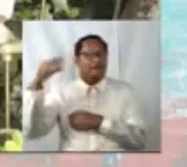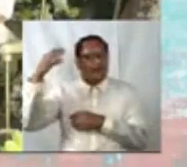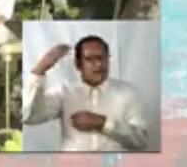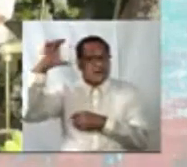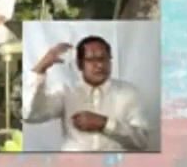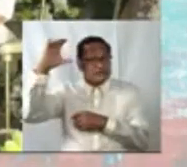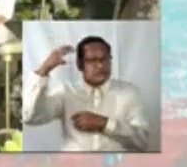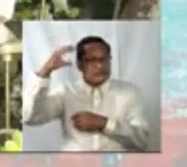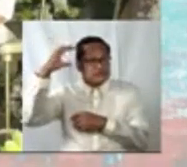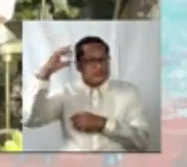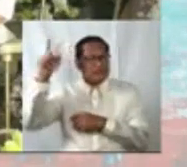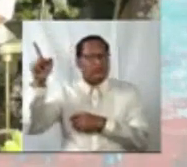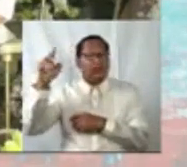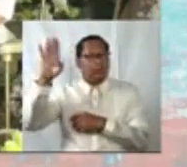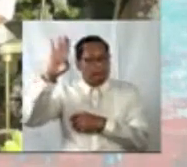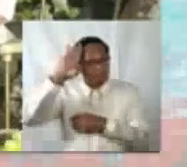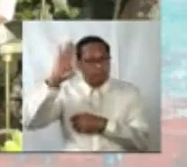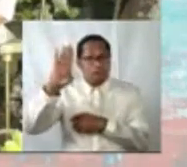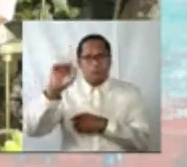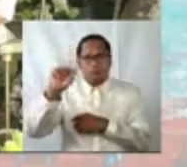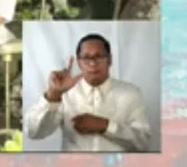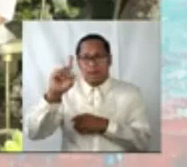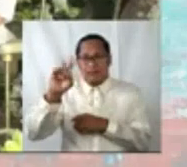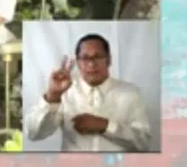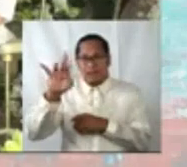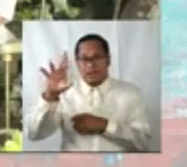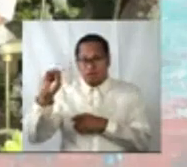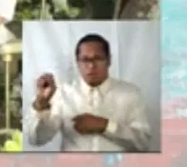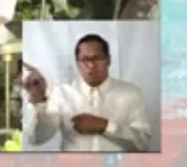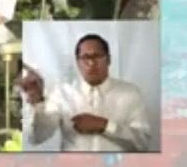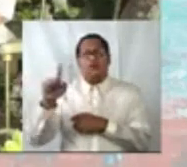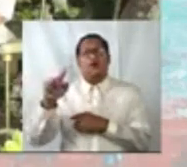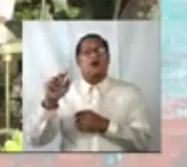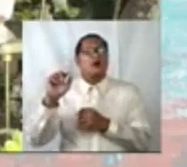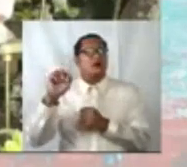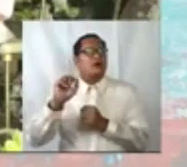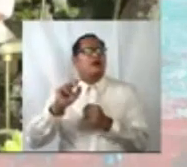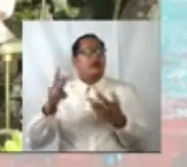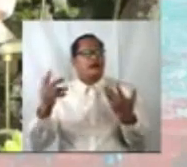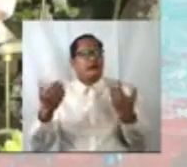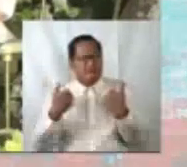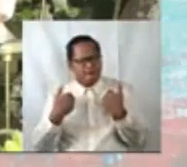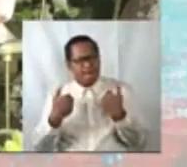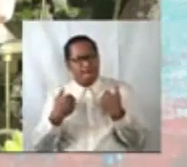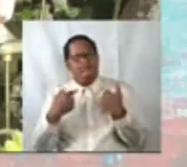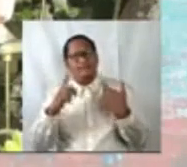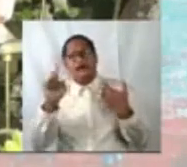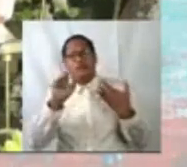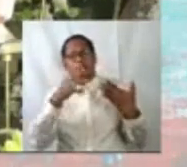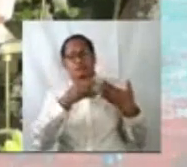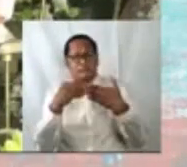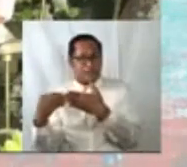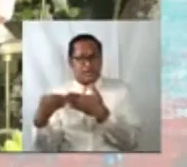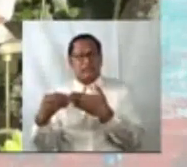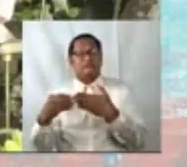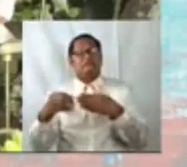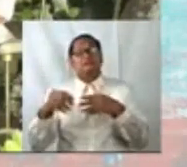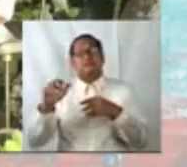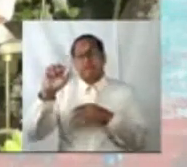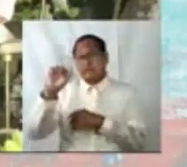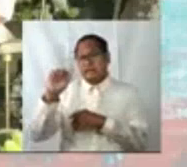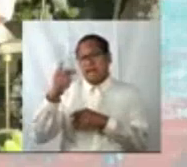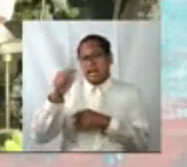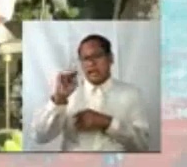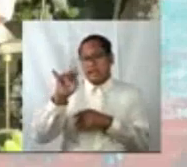Aguinaldo. Yes. Bukang 'yun ang isa sa mga talagang gabay ni Aguinaldo, no?